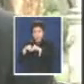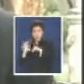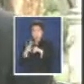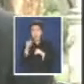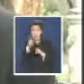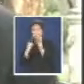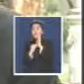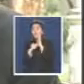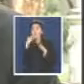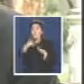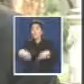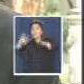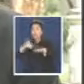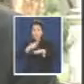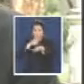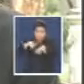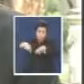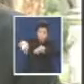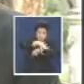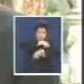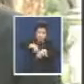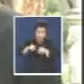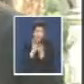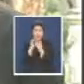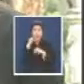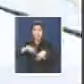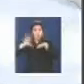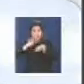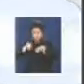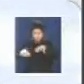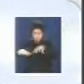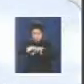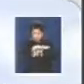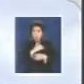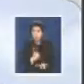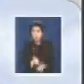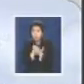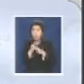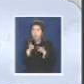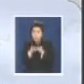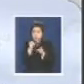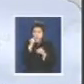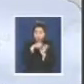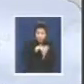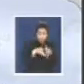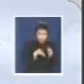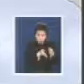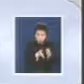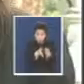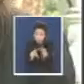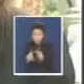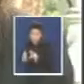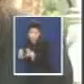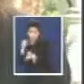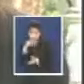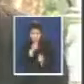ราเว้นกรุงเทพพื้นที่อื่นมีกระทบเราก็ต้องหารือกันทั้งหมดนะคะก็จะคุยเรื่องของการขุดลอกคูคลองนะคะการเสริมในส่ว